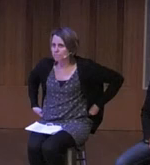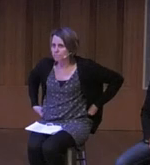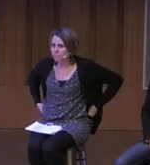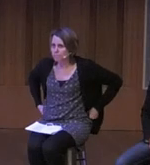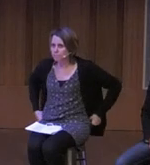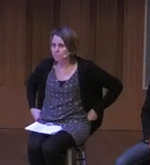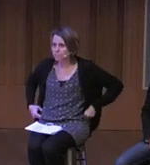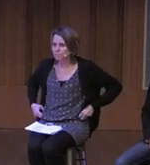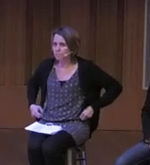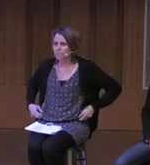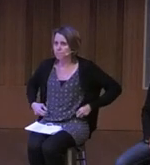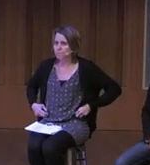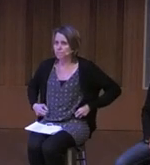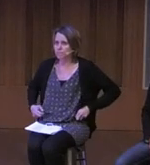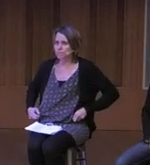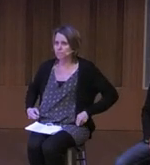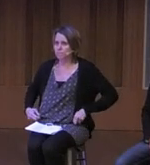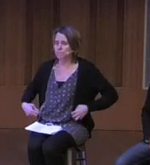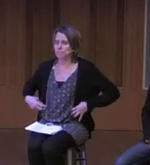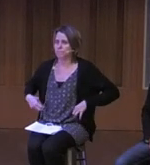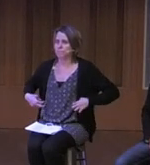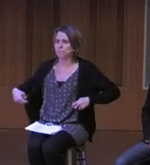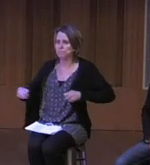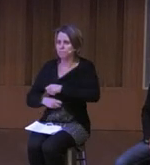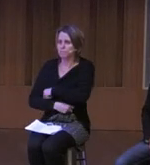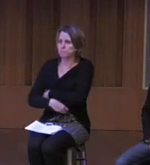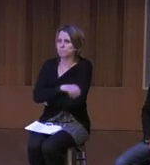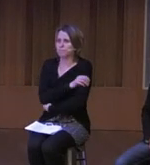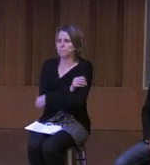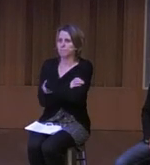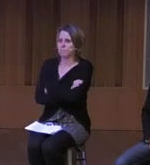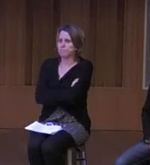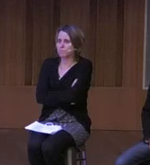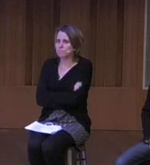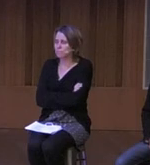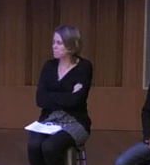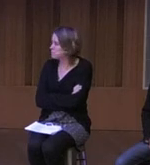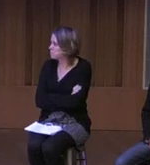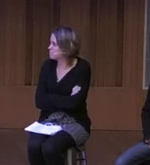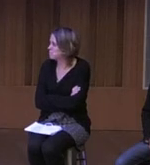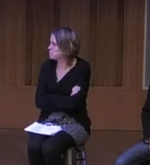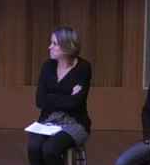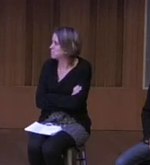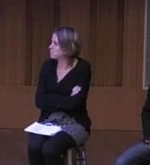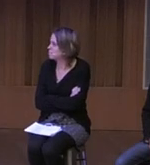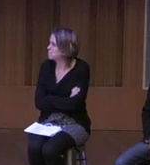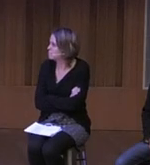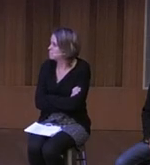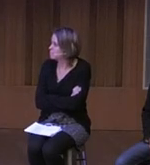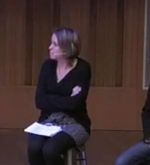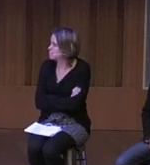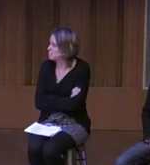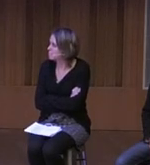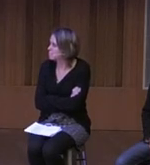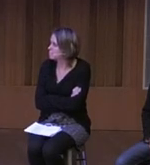No? Aquí hi ha moltes institucions vinculades, per exemple l'arribada del tramvia és una altra de les grans fites que amb la que